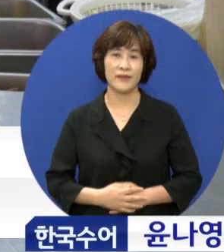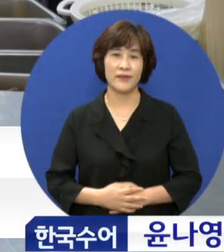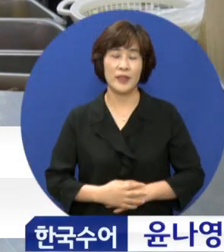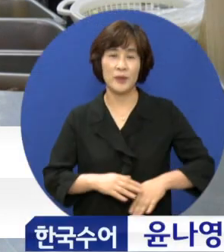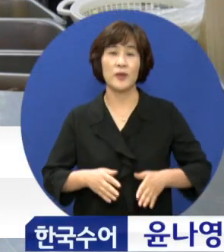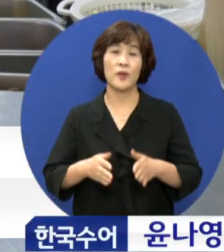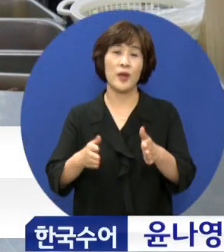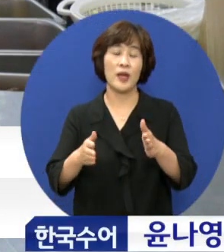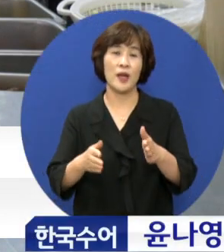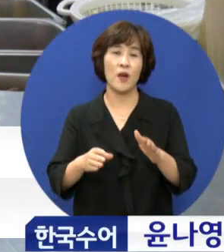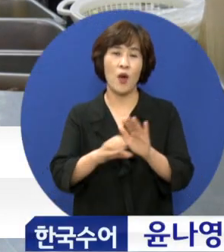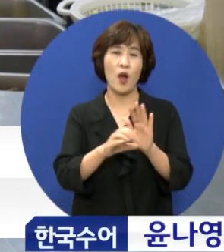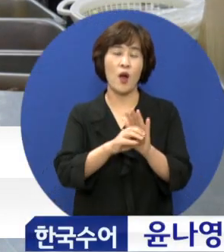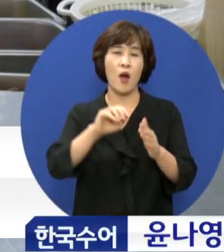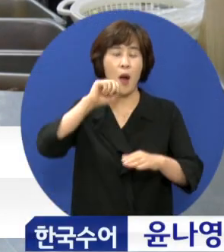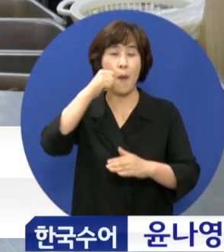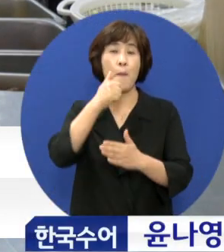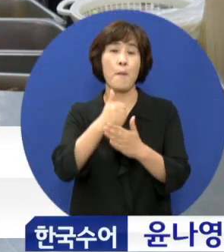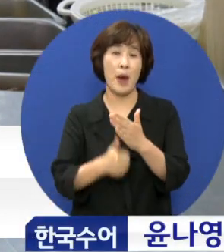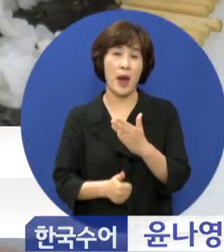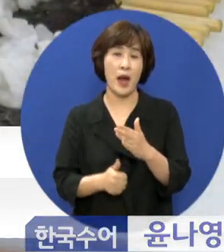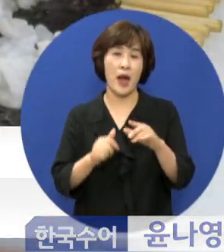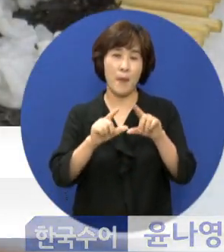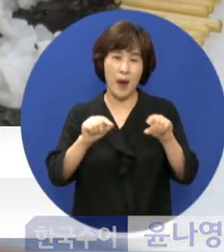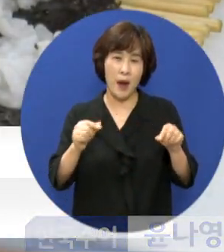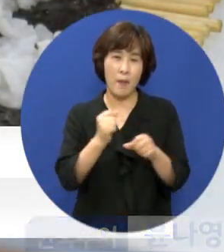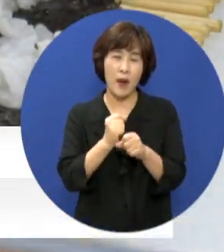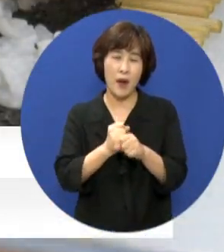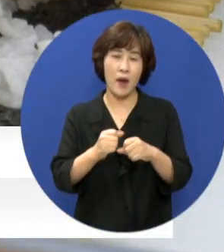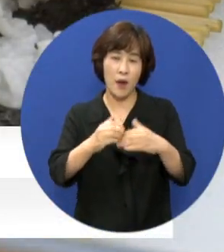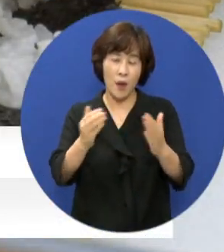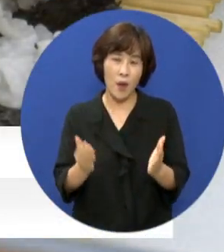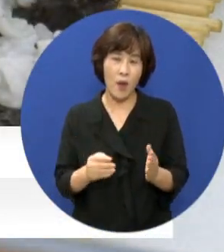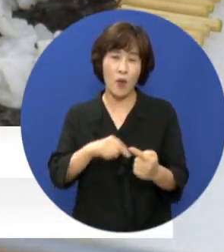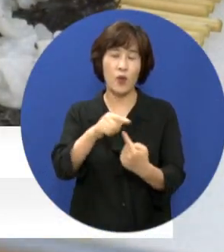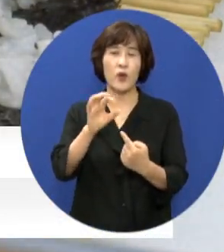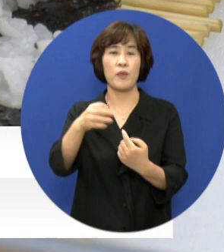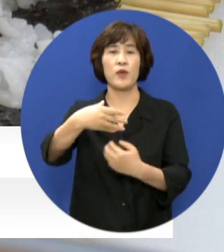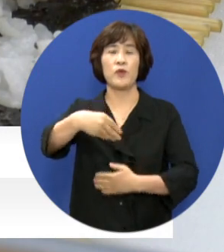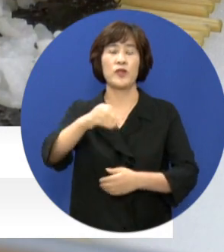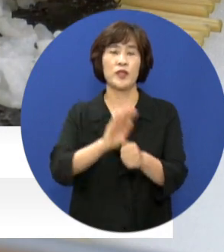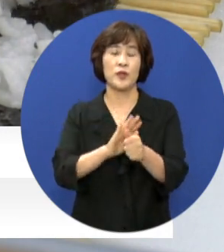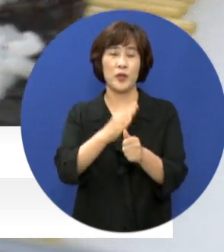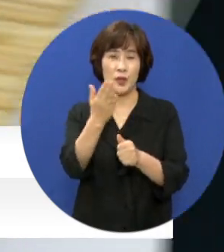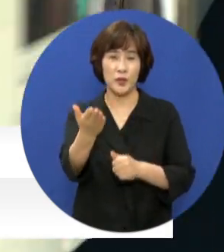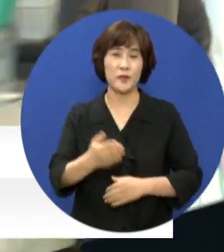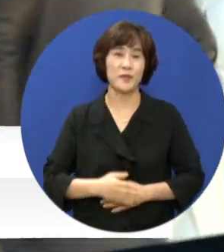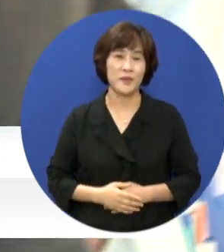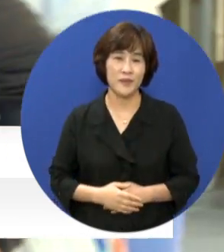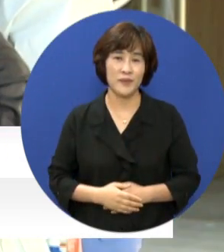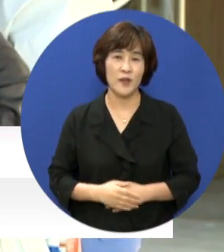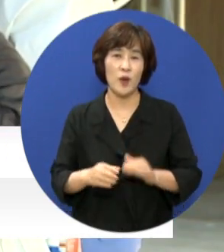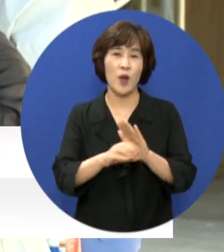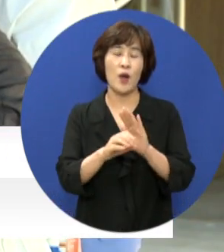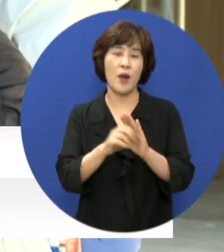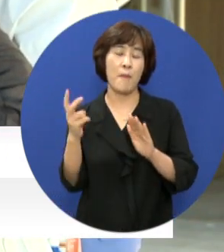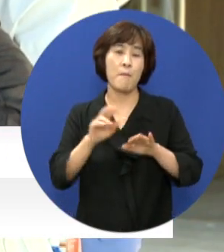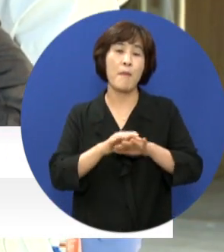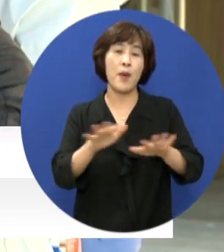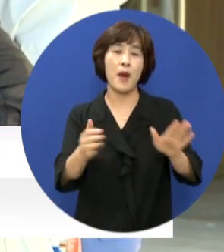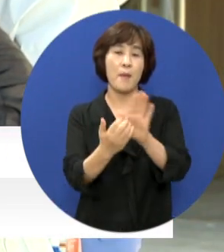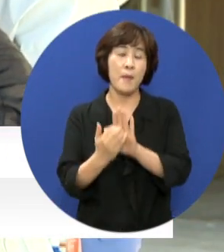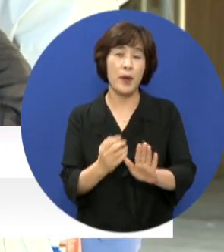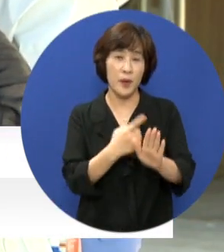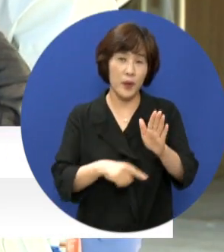예 장 담도가 코로나 일부로 어려움을 겪고 있는 식품위생업소 후에 운영 자금을 융자 지원 합니다 코라 1 구제